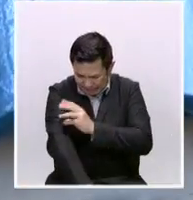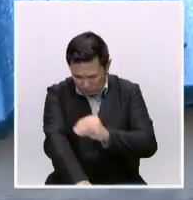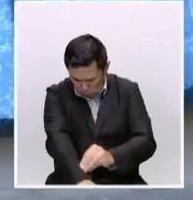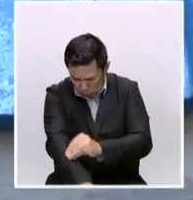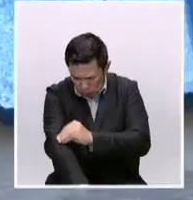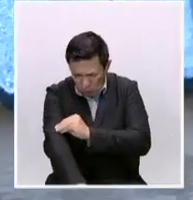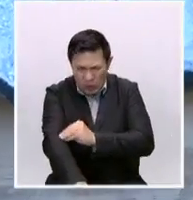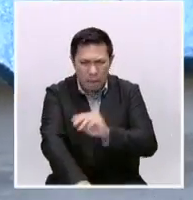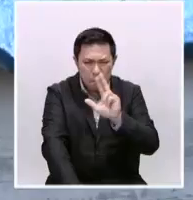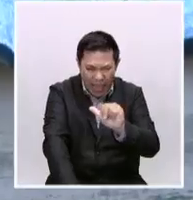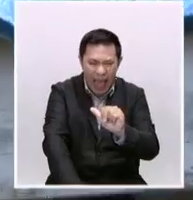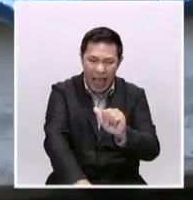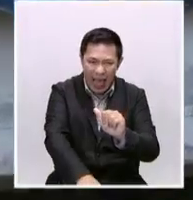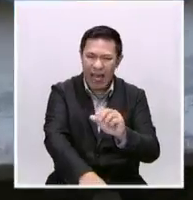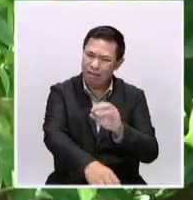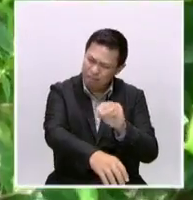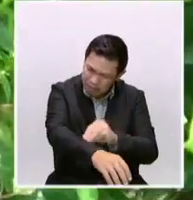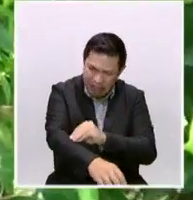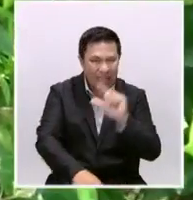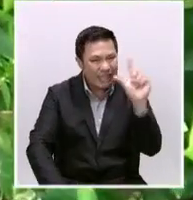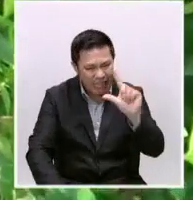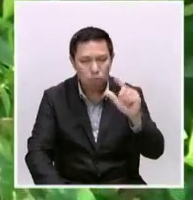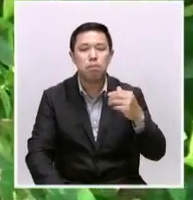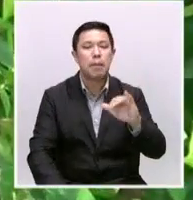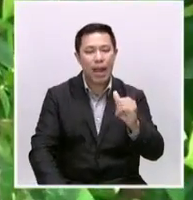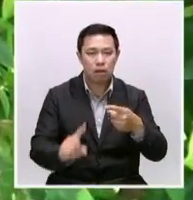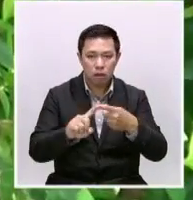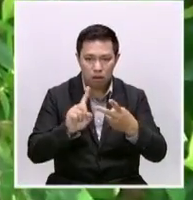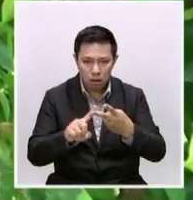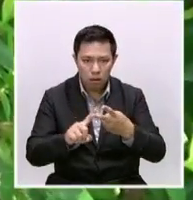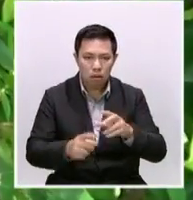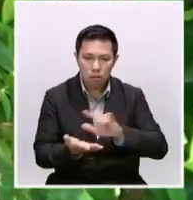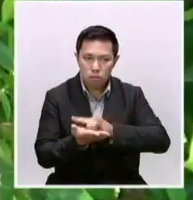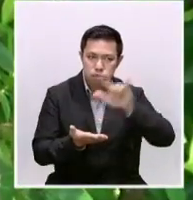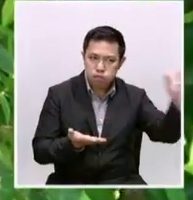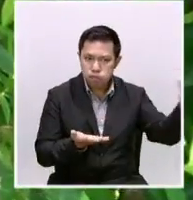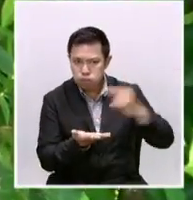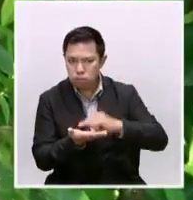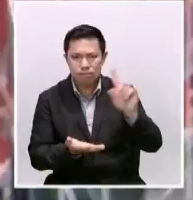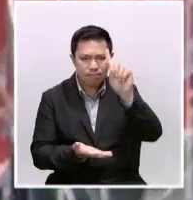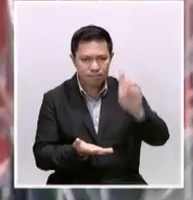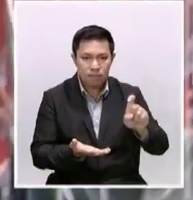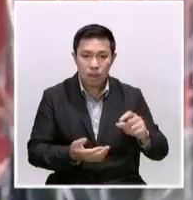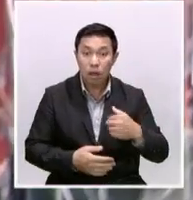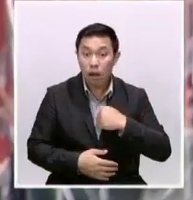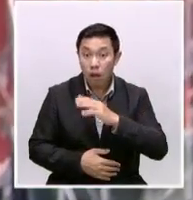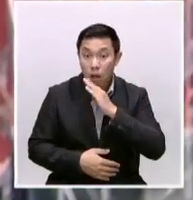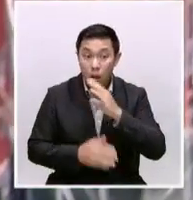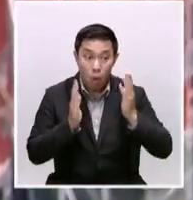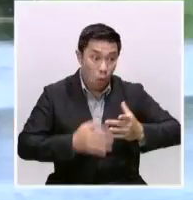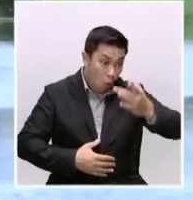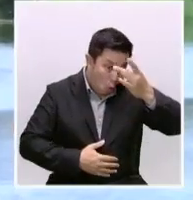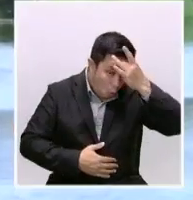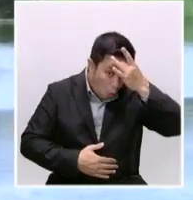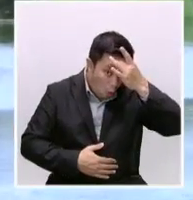เป็นตุ่มใสตุ่มหนองนะคะแต่ว่าอาจจะต้องดูในเรื่องของการเดินทางด้วยนะคะทั้งนี้มองว่าถ้าผู้ป่วยราย